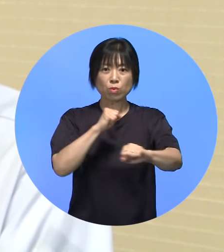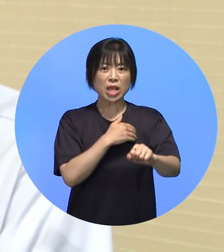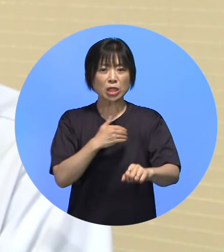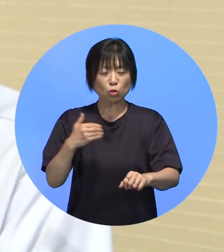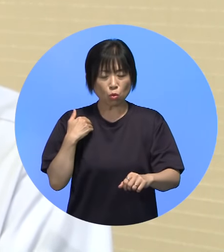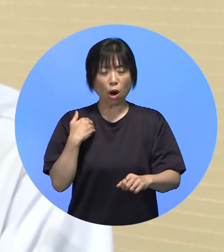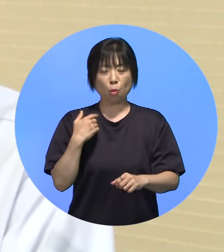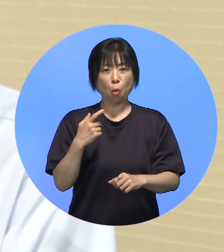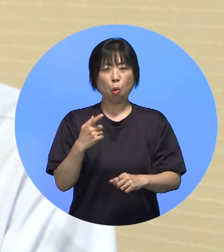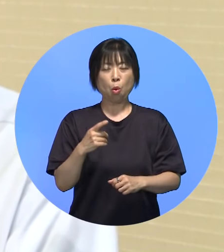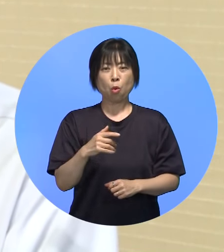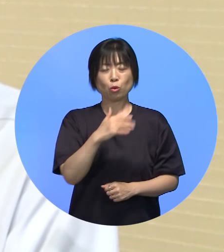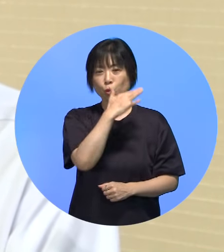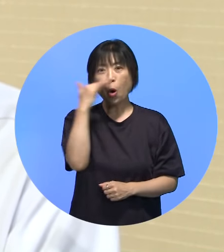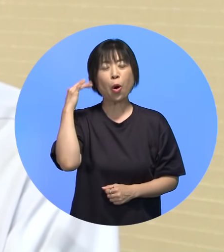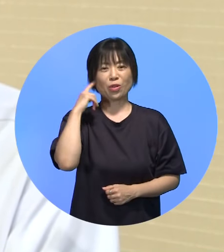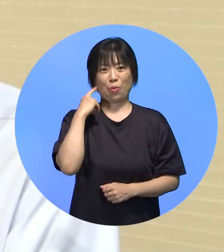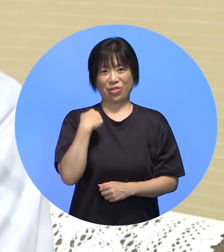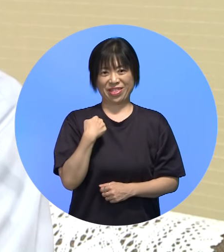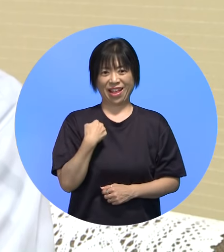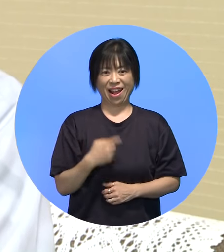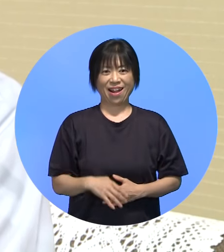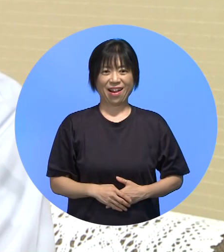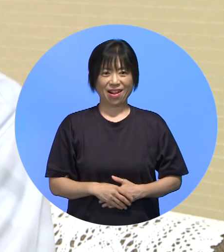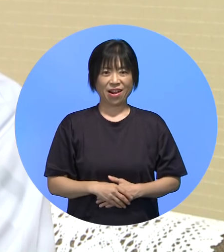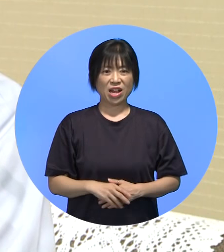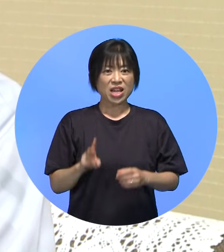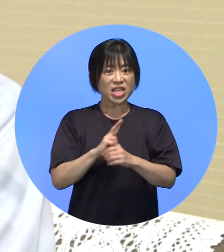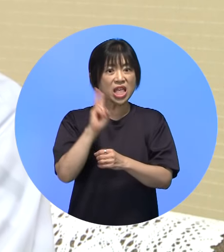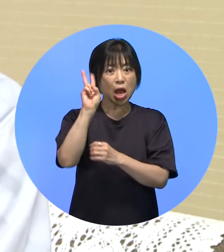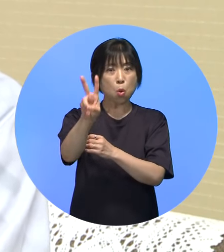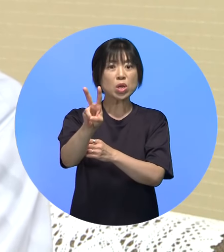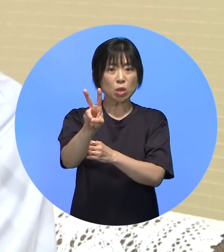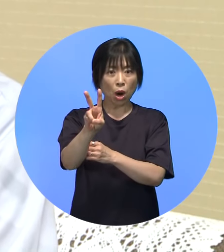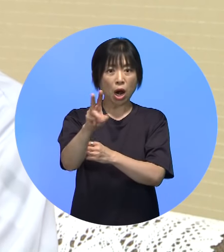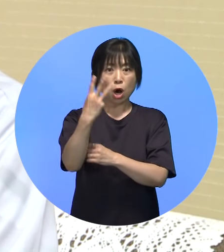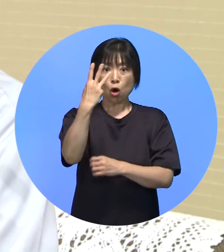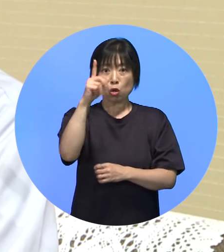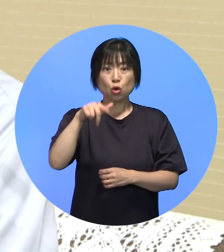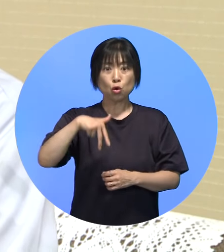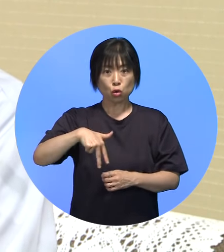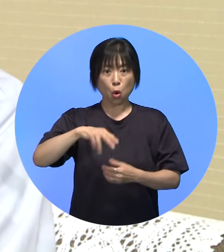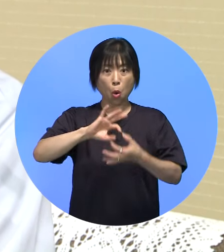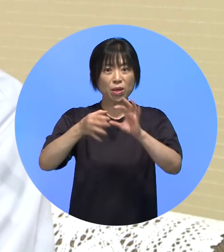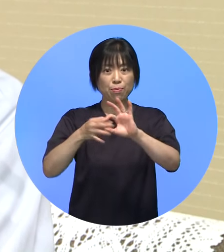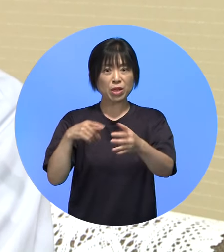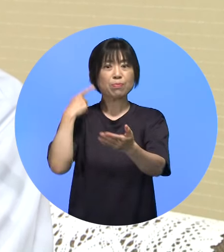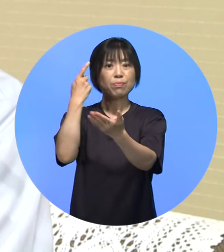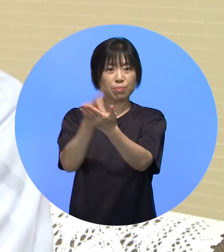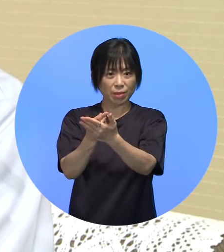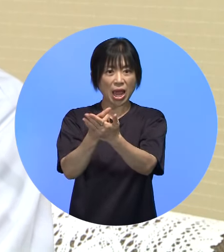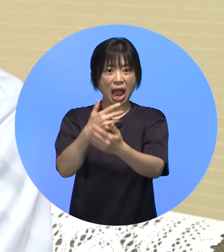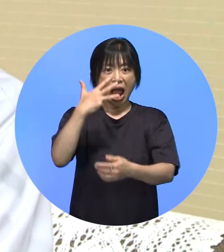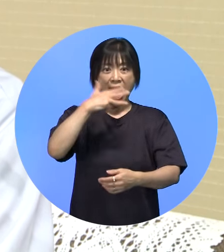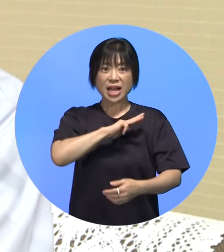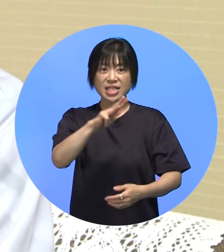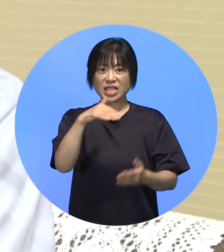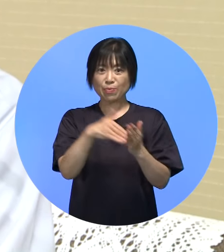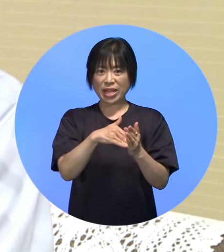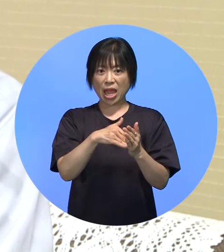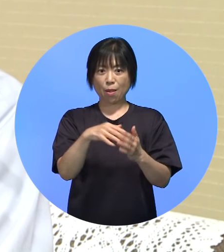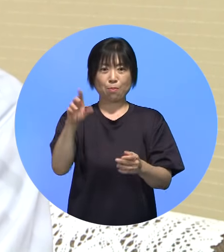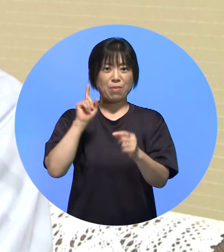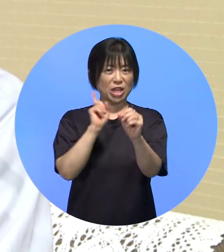動かせるという魅力です2年後にあるユースオリンピックに出場して入賞を目指し